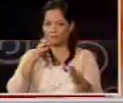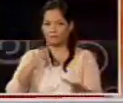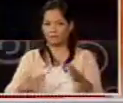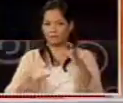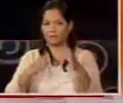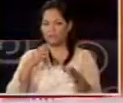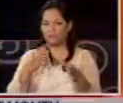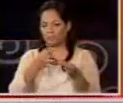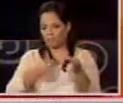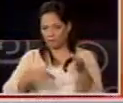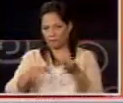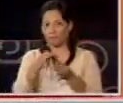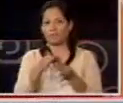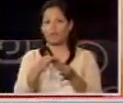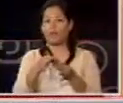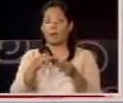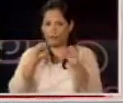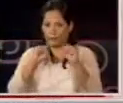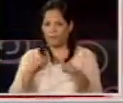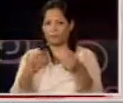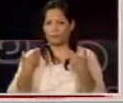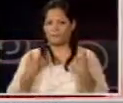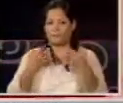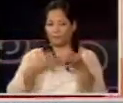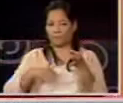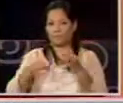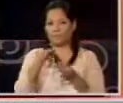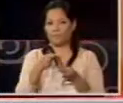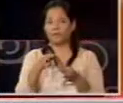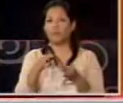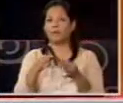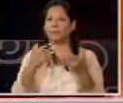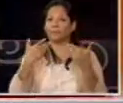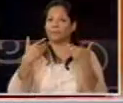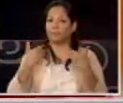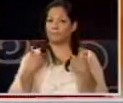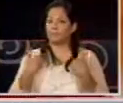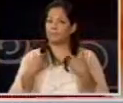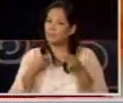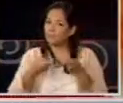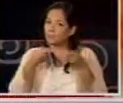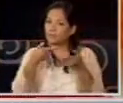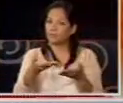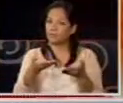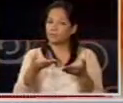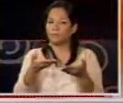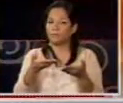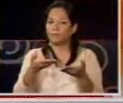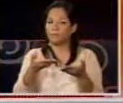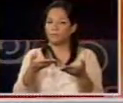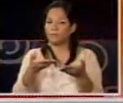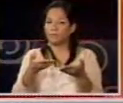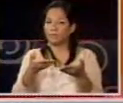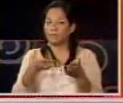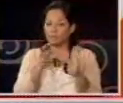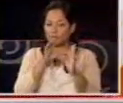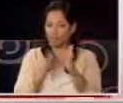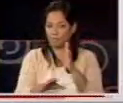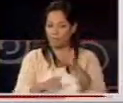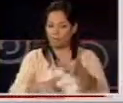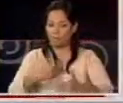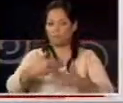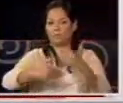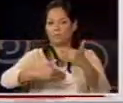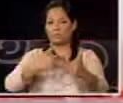call substitution. Pwede pong may pumalit doon. Meron rin po na provision yan sa criminal